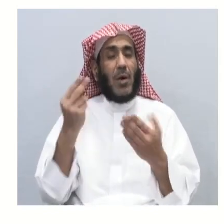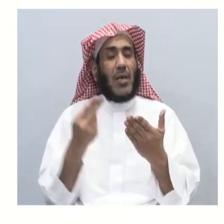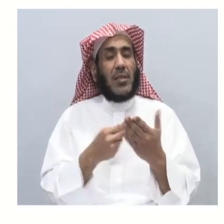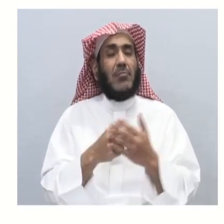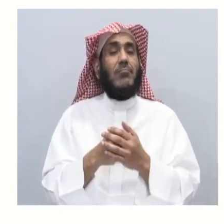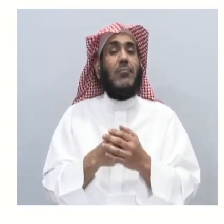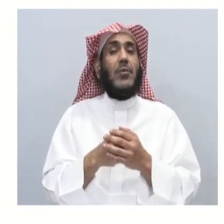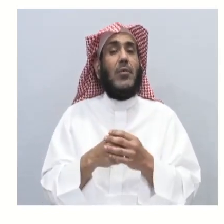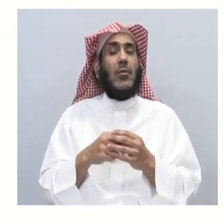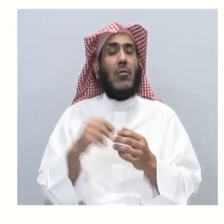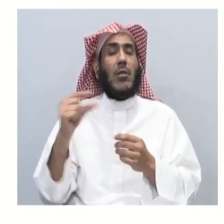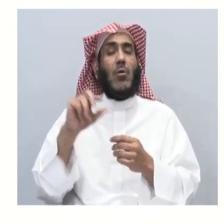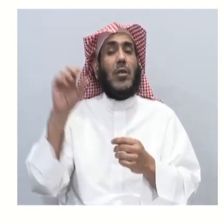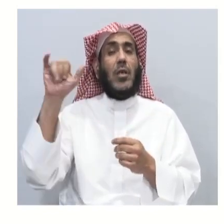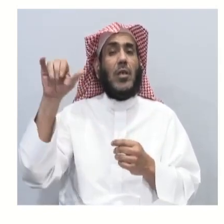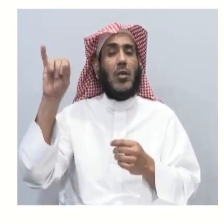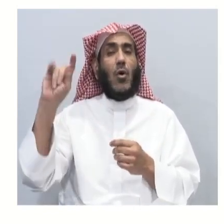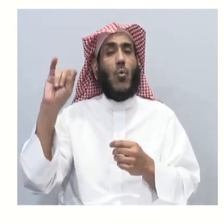تكتب كلمة واحدة.